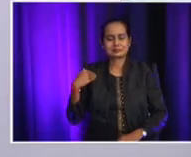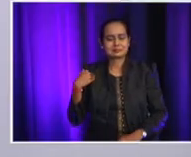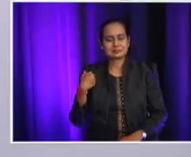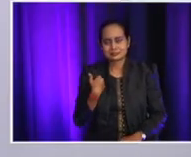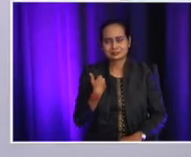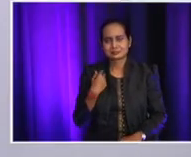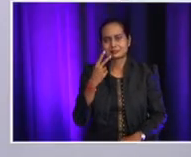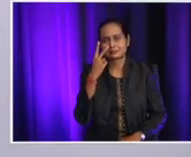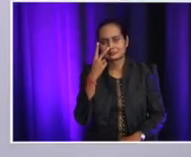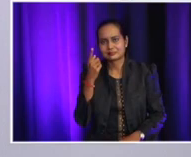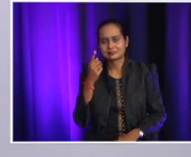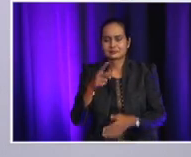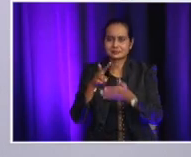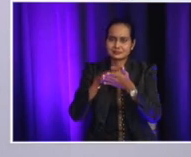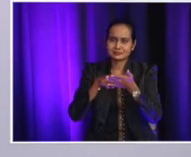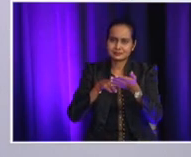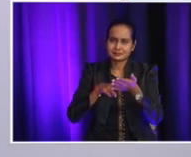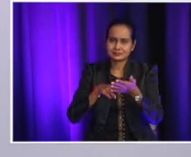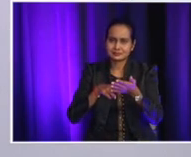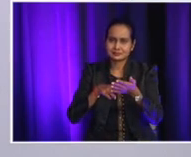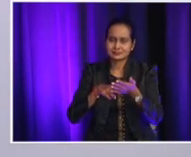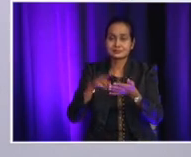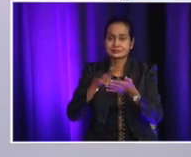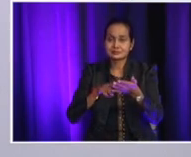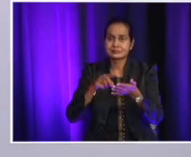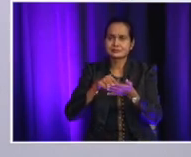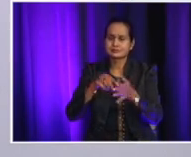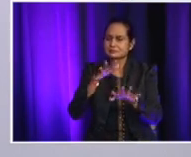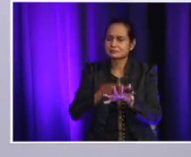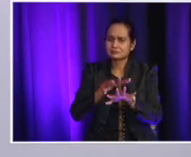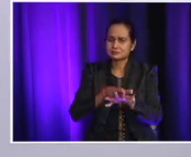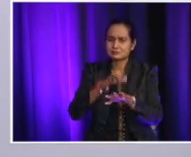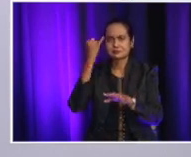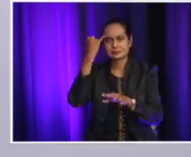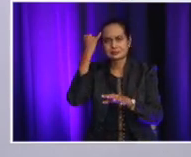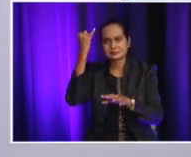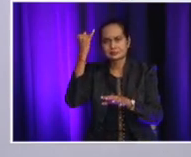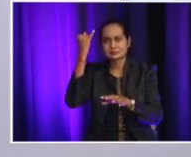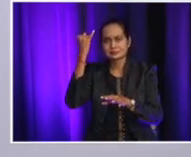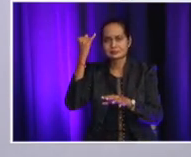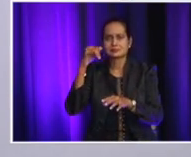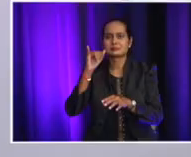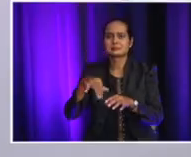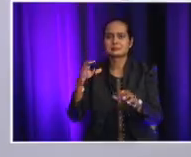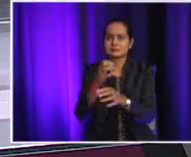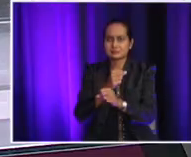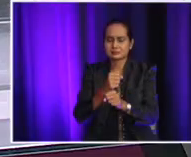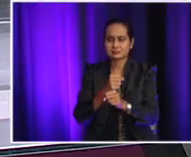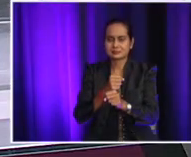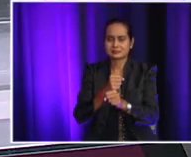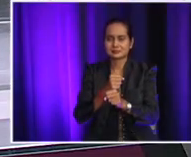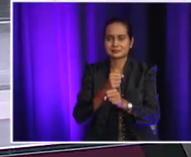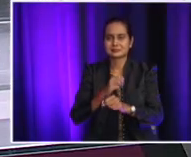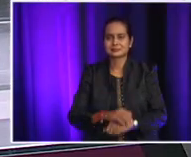bagus ya sebenarnya membaca ini banyak sangat ya ilmu pengetahuan yang kita peroleh tadi